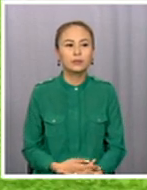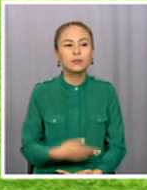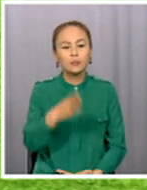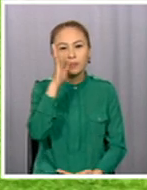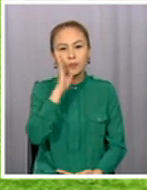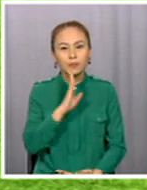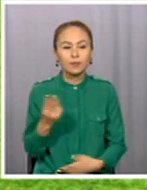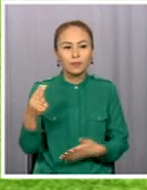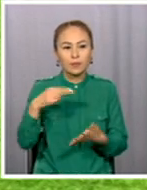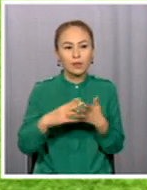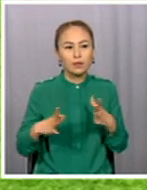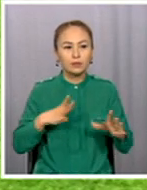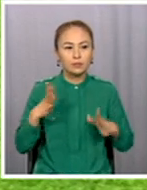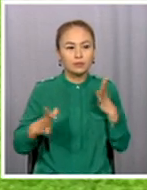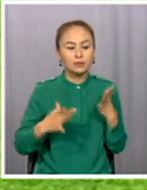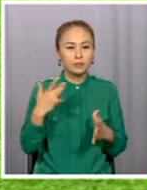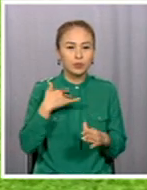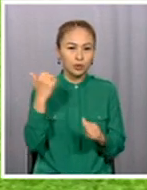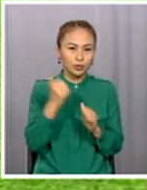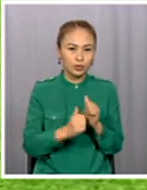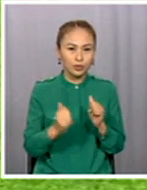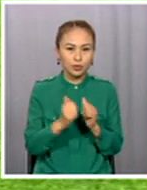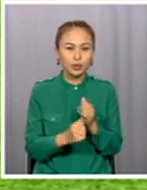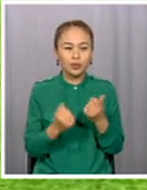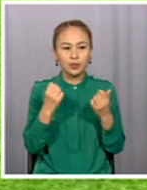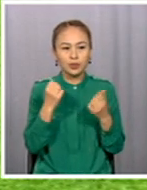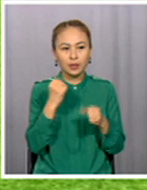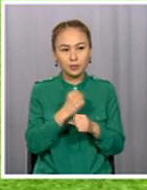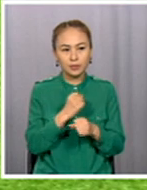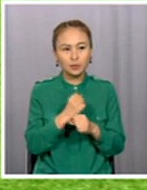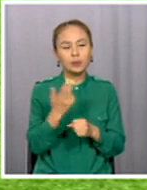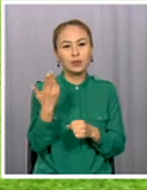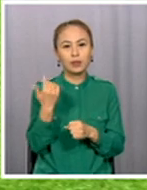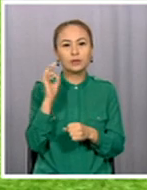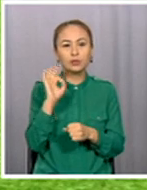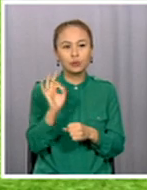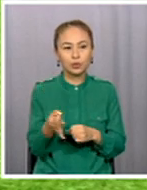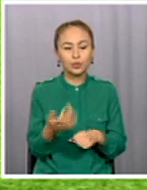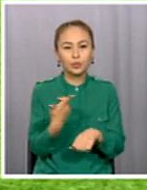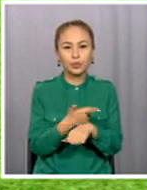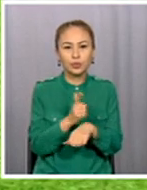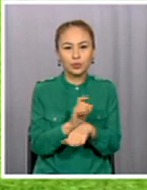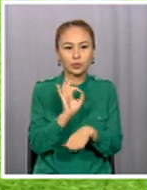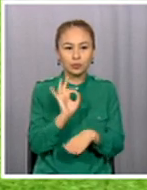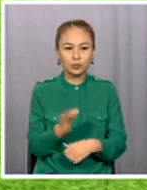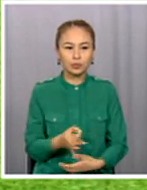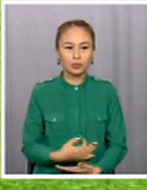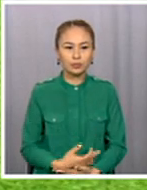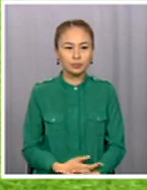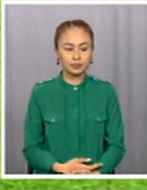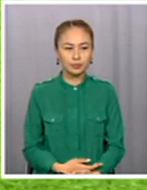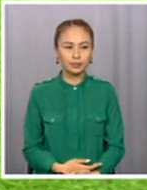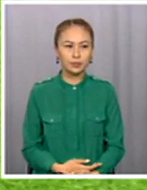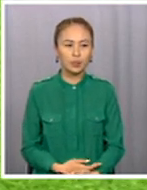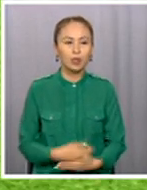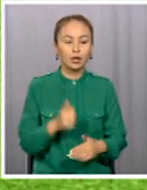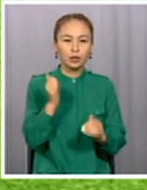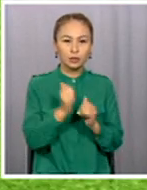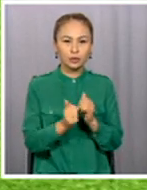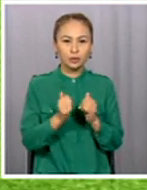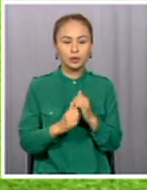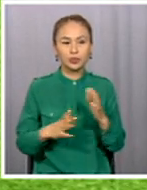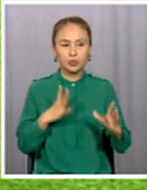жазу жаттығуын біз күнде жасаймыз ғой. Дұрыс. Өте дұрыс, балам. Күнде дене жаттығуын